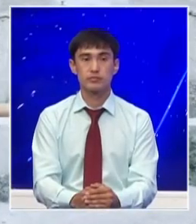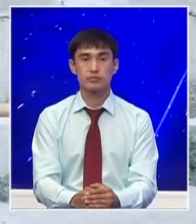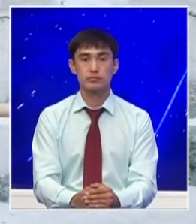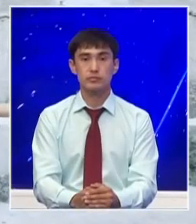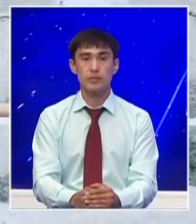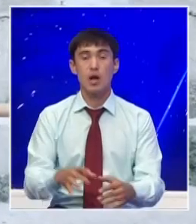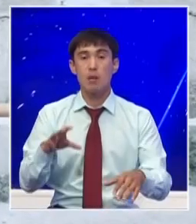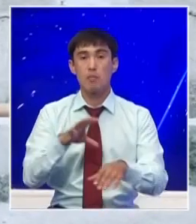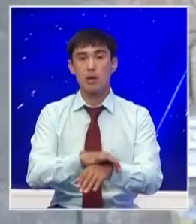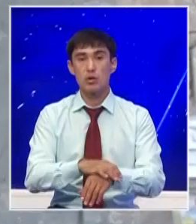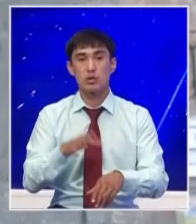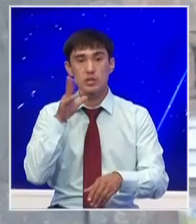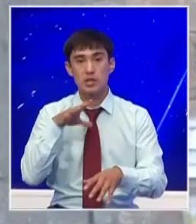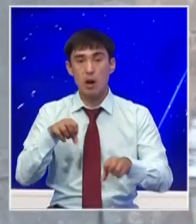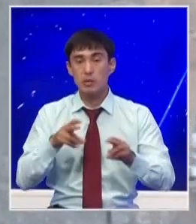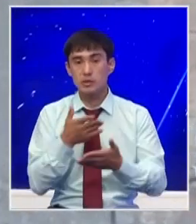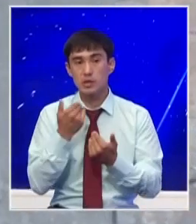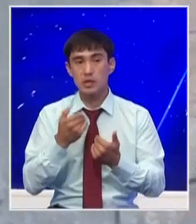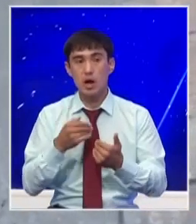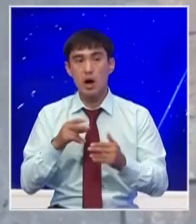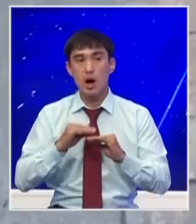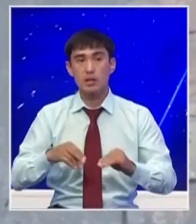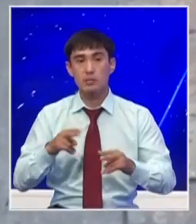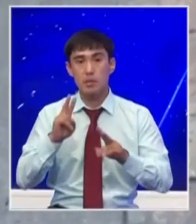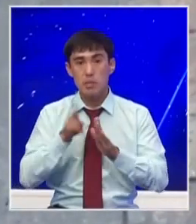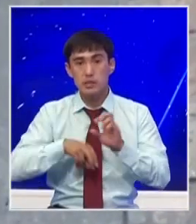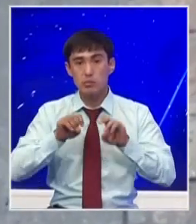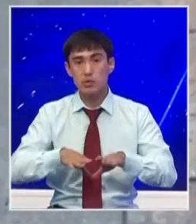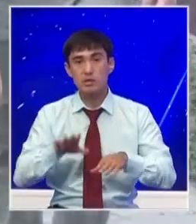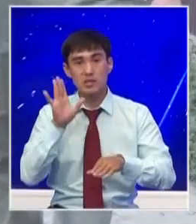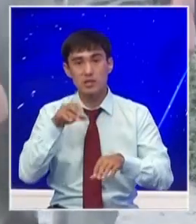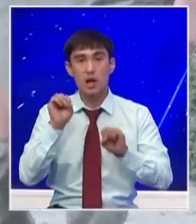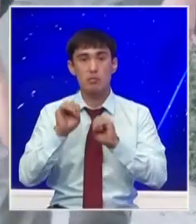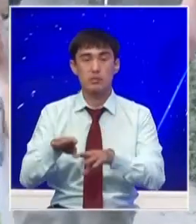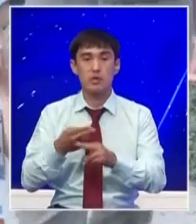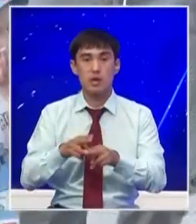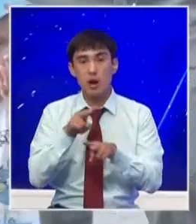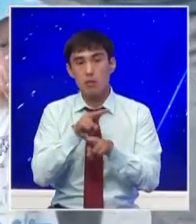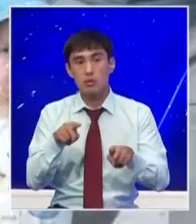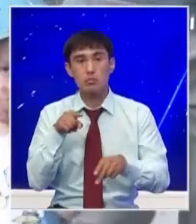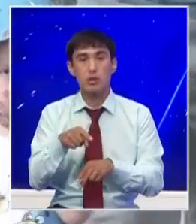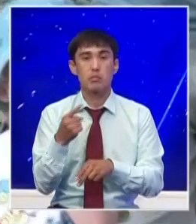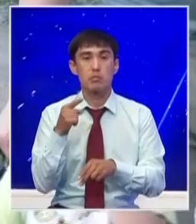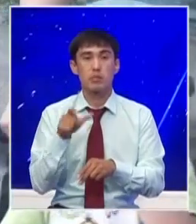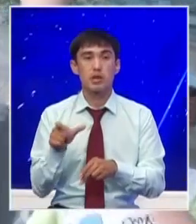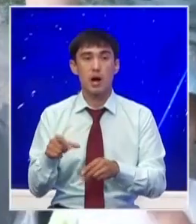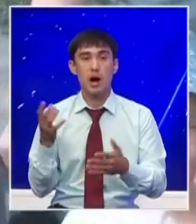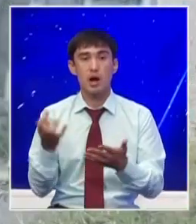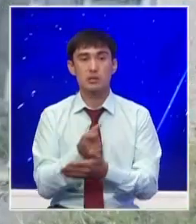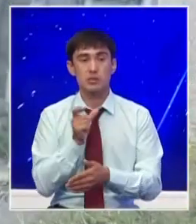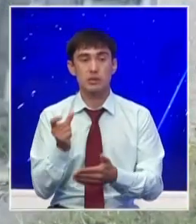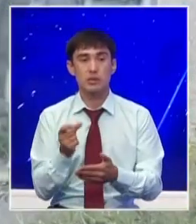Байлаулы иттен қауіп жоқ, адамдарды қабатын қараусыз иттер. Жыл басынан иттерін жіберіп қойып қарап отыратын 1000-нан аса азамат